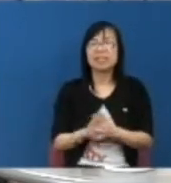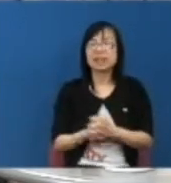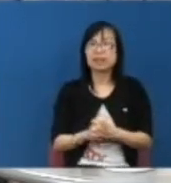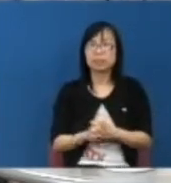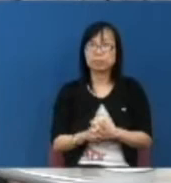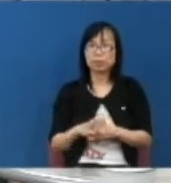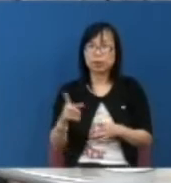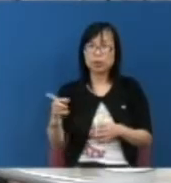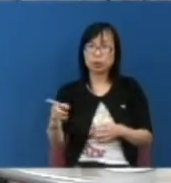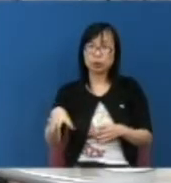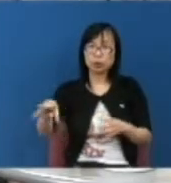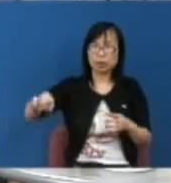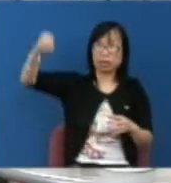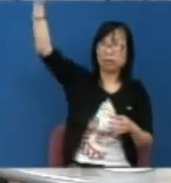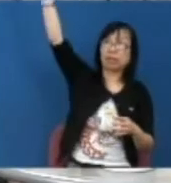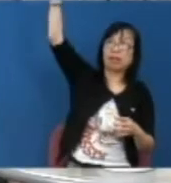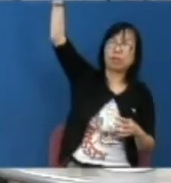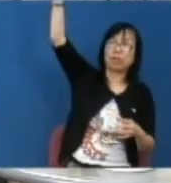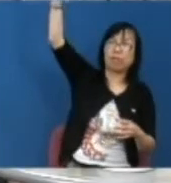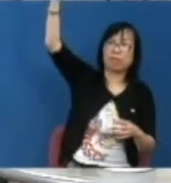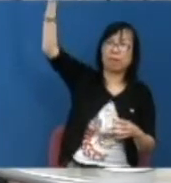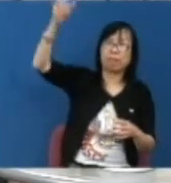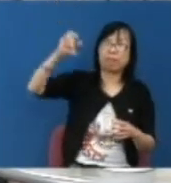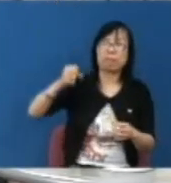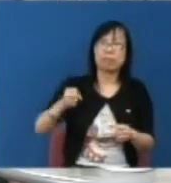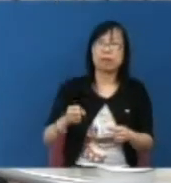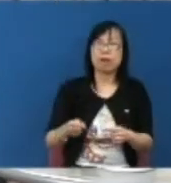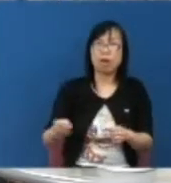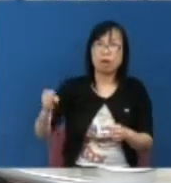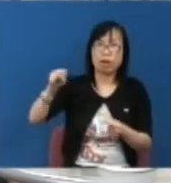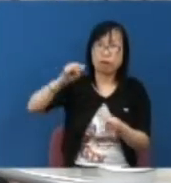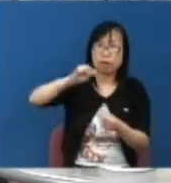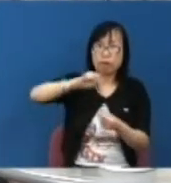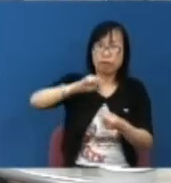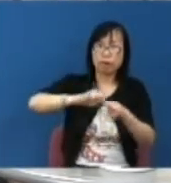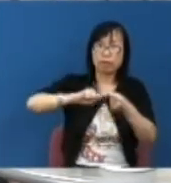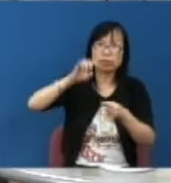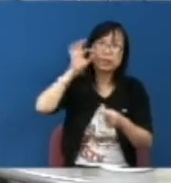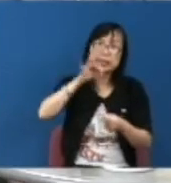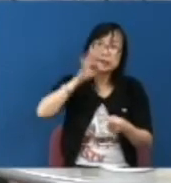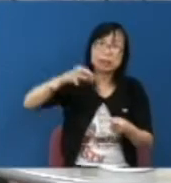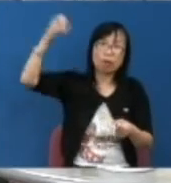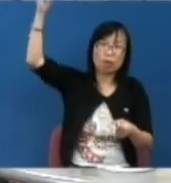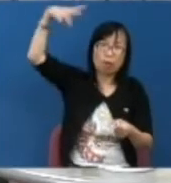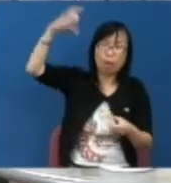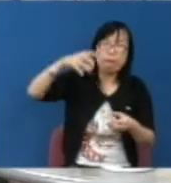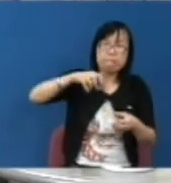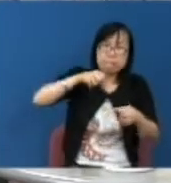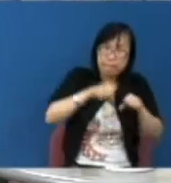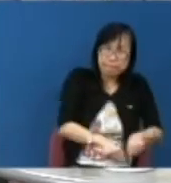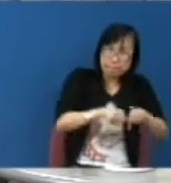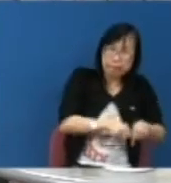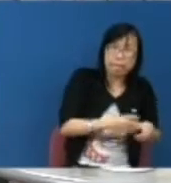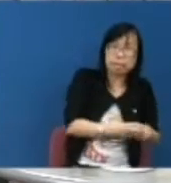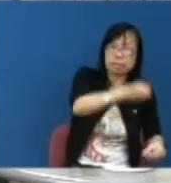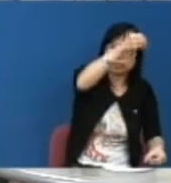係啦。咁如果你用一個太陽能去發動嗰個紫外光燈或者發動個泵去做